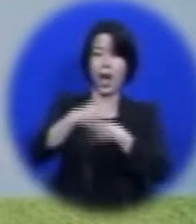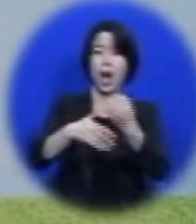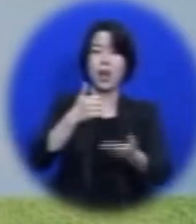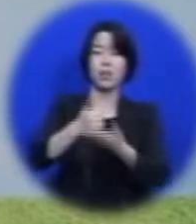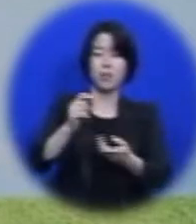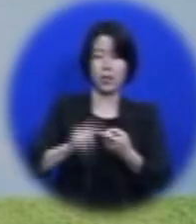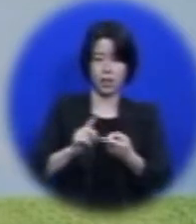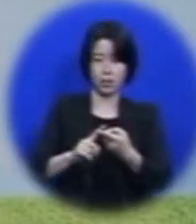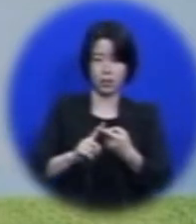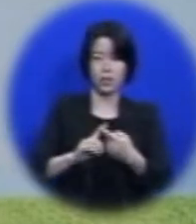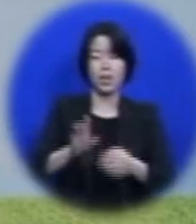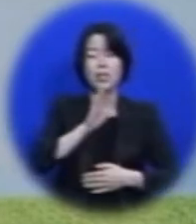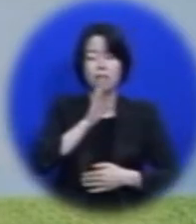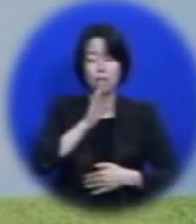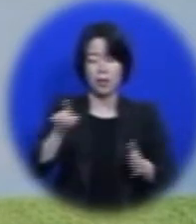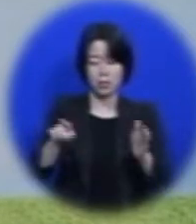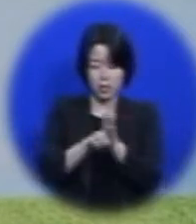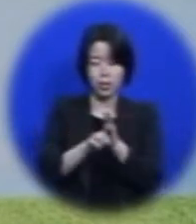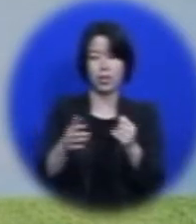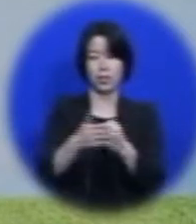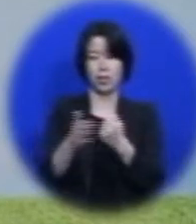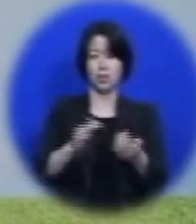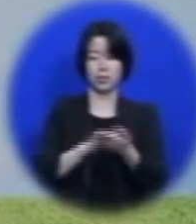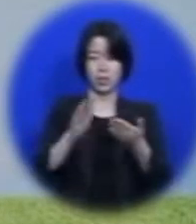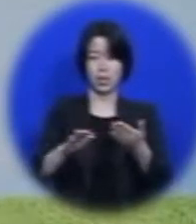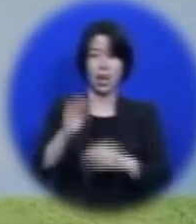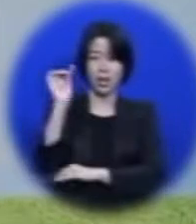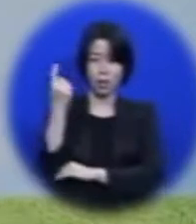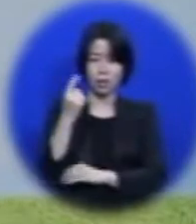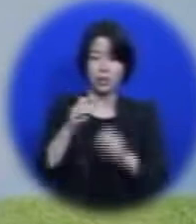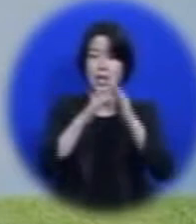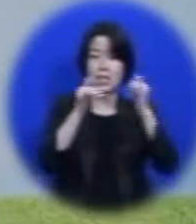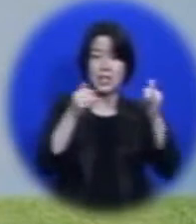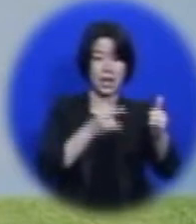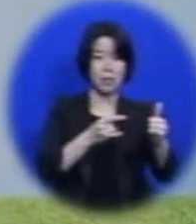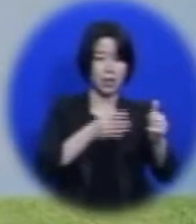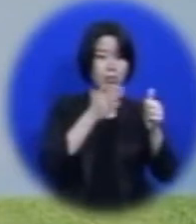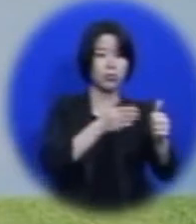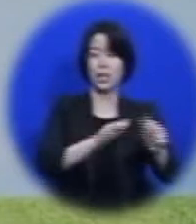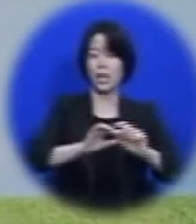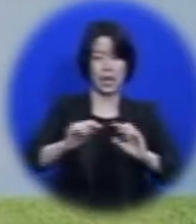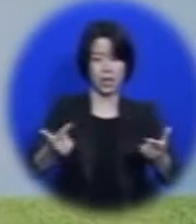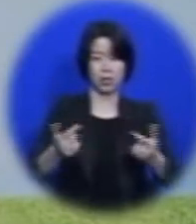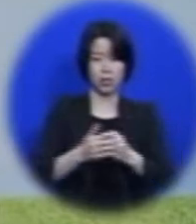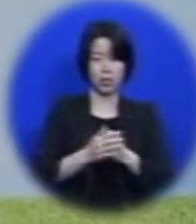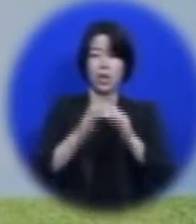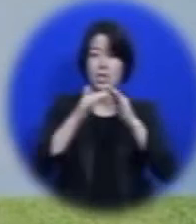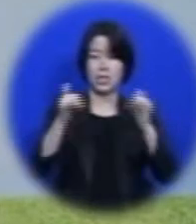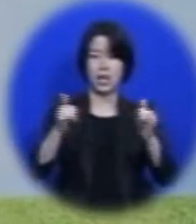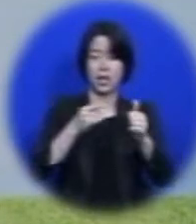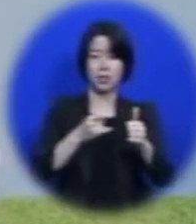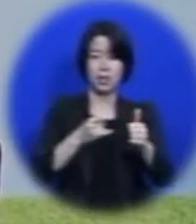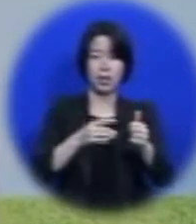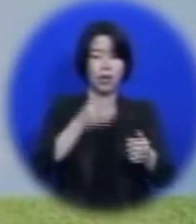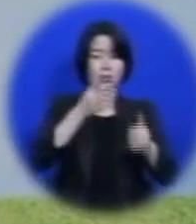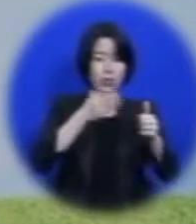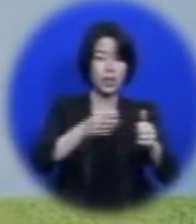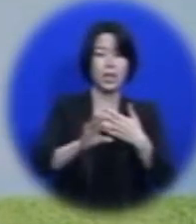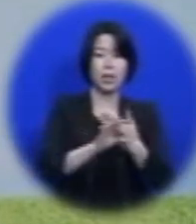사실을 정말 믿었기 때문에 다윗은 지금 사람에게 부탁하는 게 아닙니다. 사람에게 부탁하는